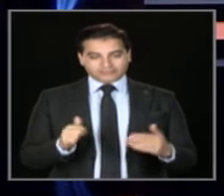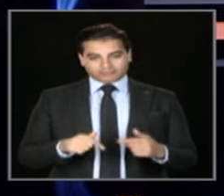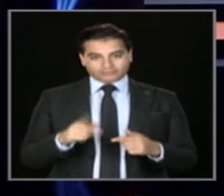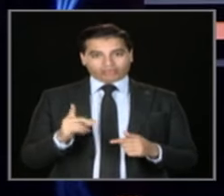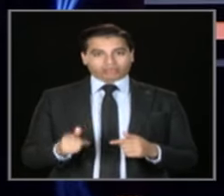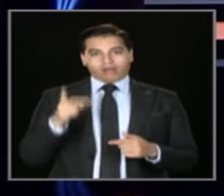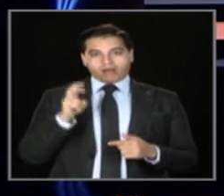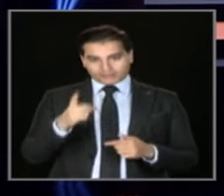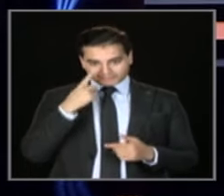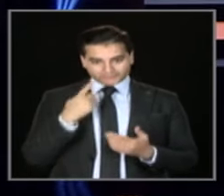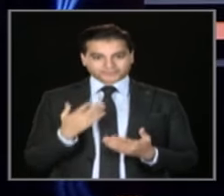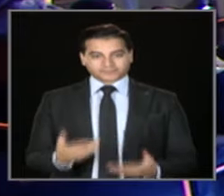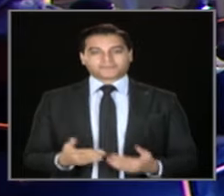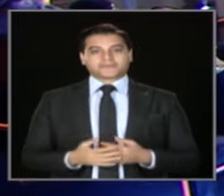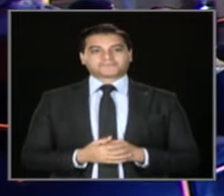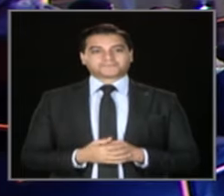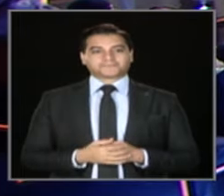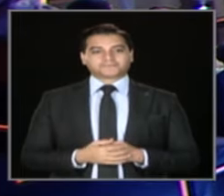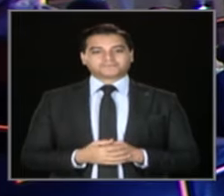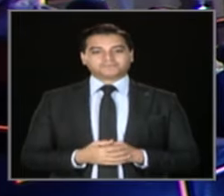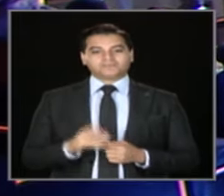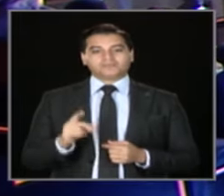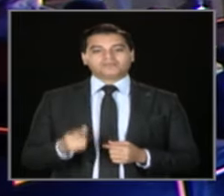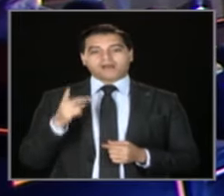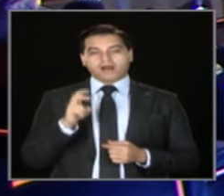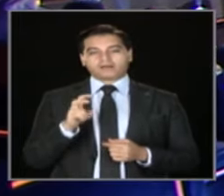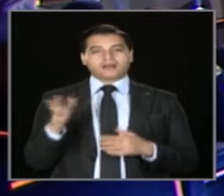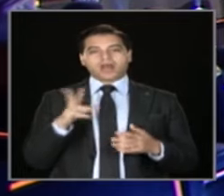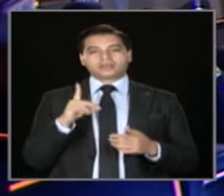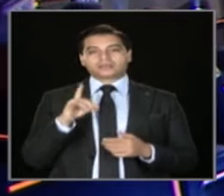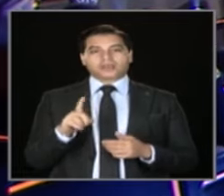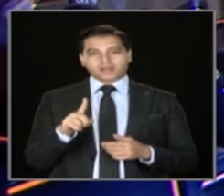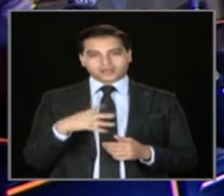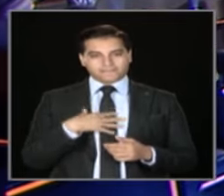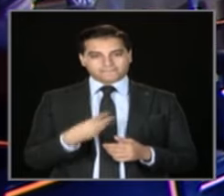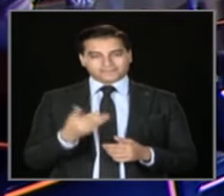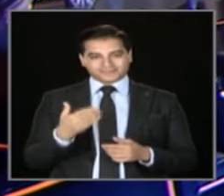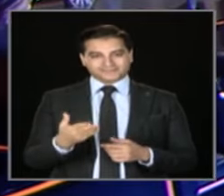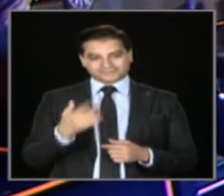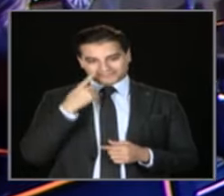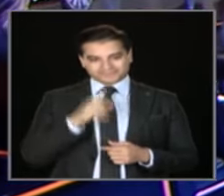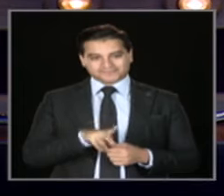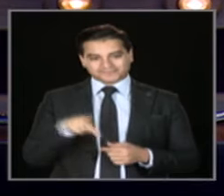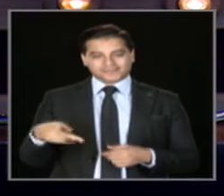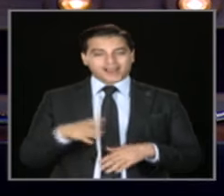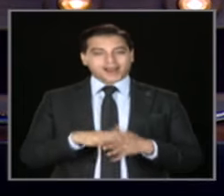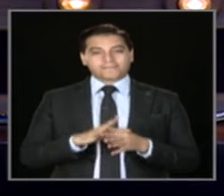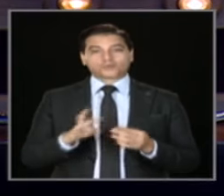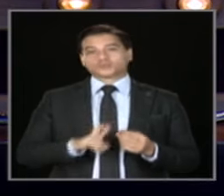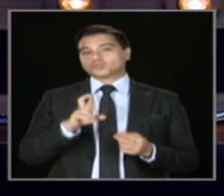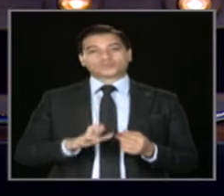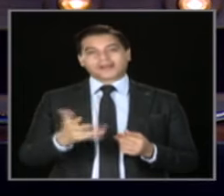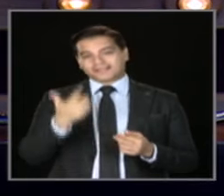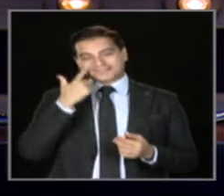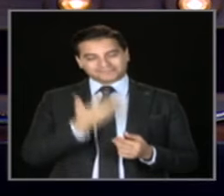طارق اتفضل يا طارق طارق الطيب وهنشوف موضوع